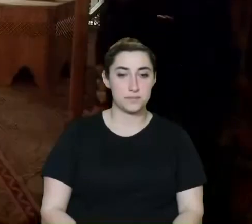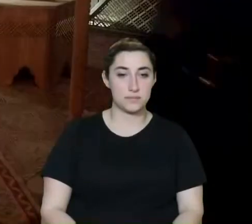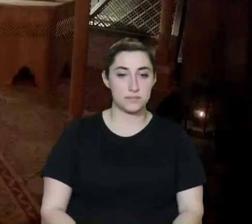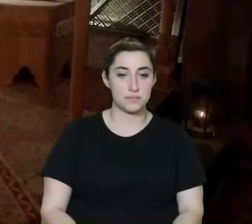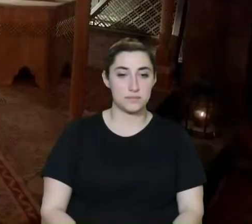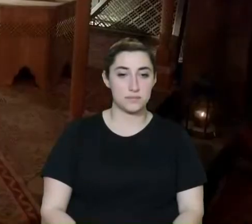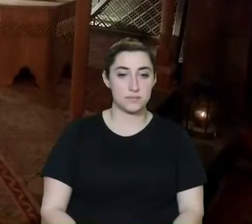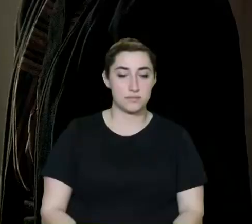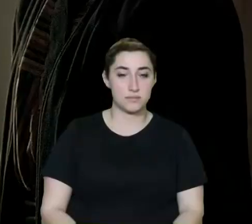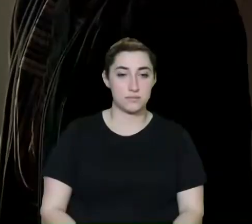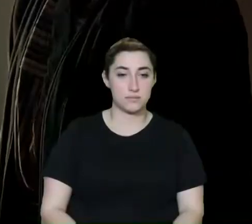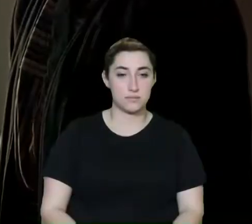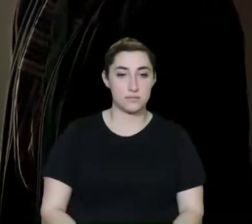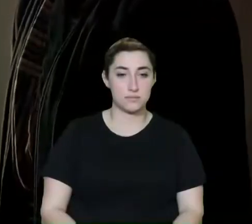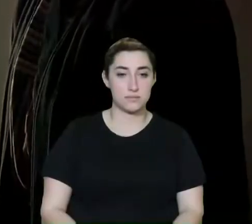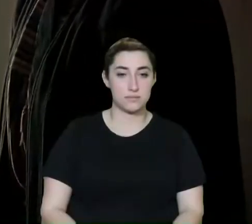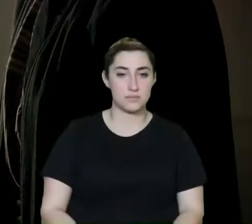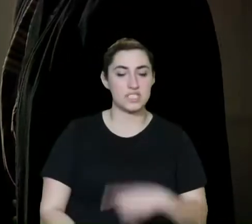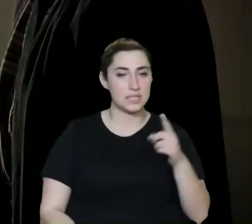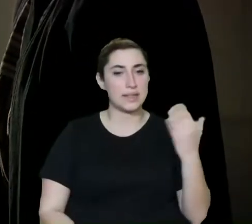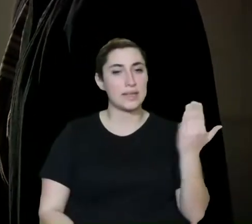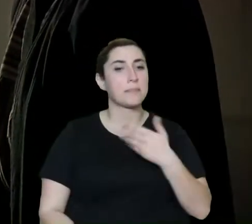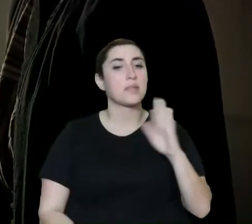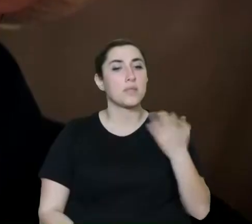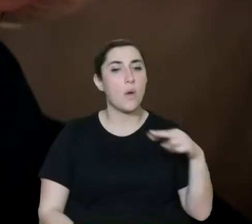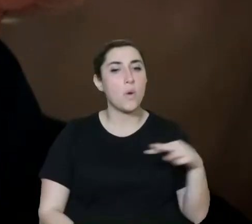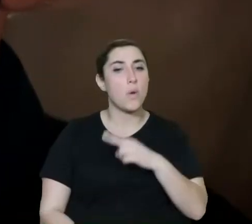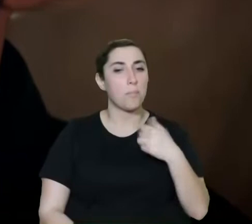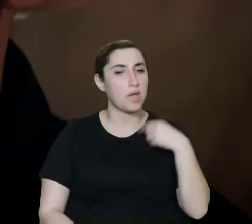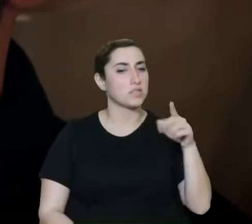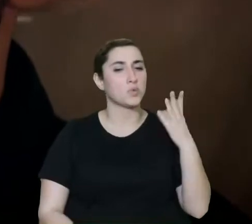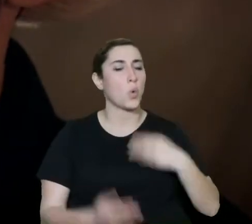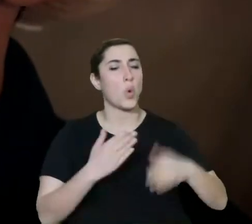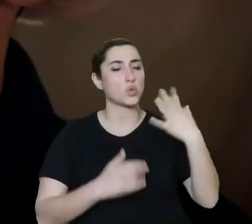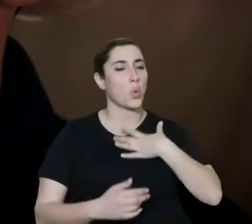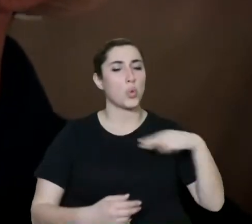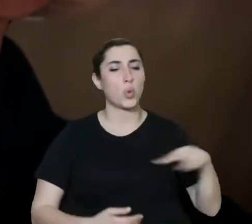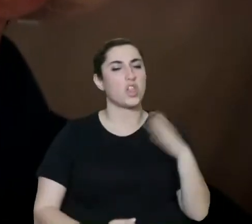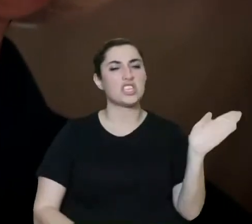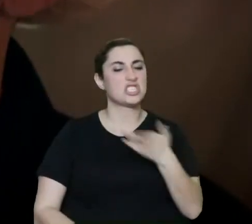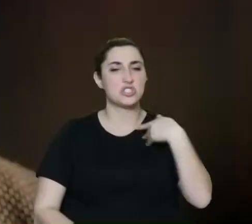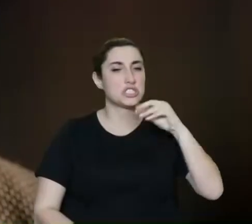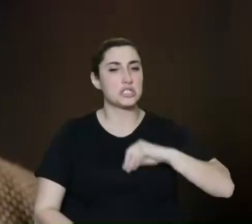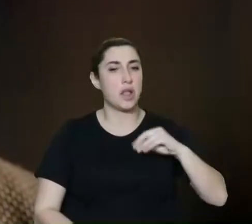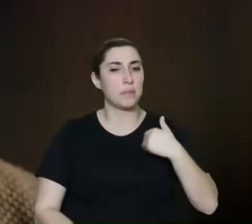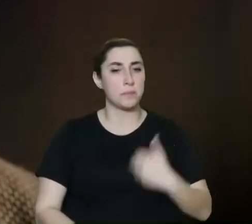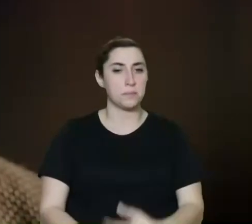ardından bakıp İlyas'a döndü. Sen çıkmadın mı daha yola? Ben senin çoktan Konya yolundasın tahmin ederdim.